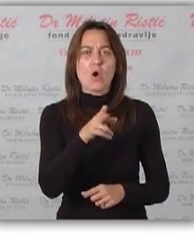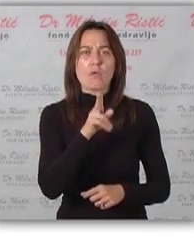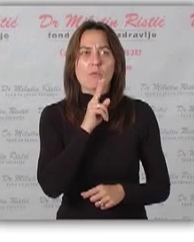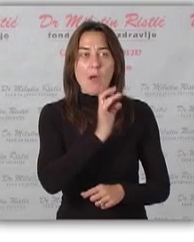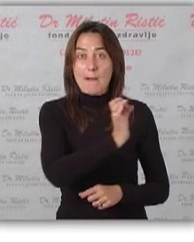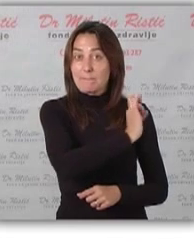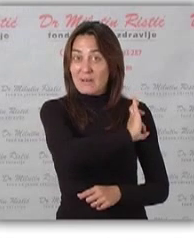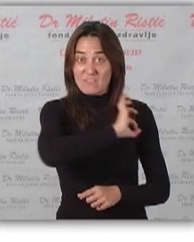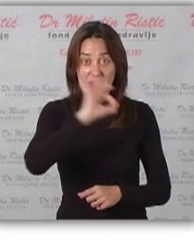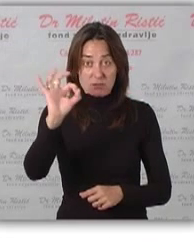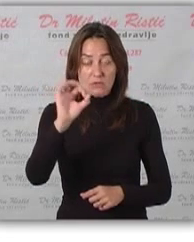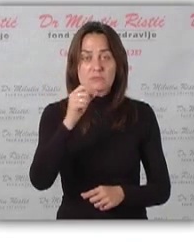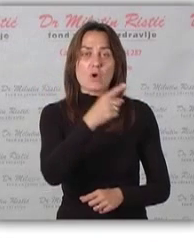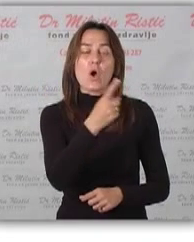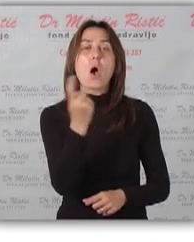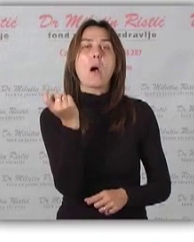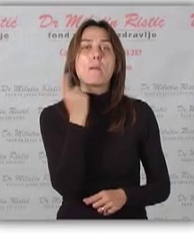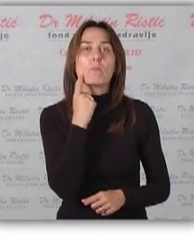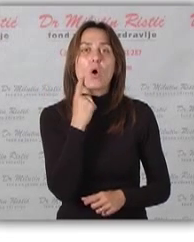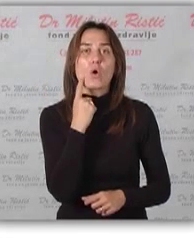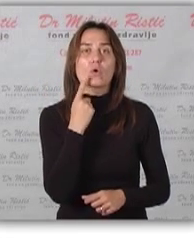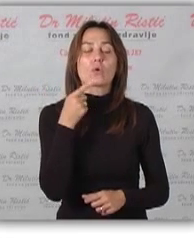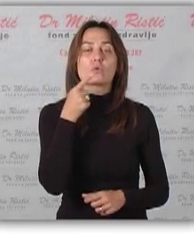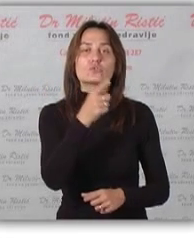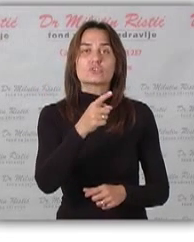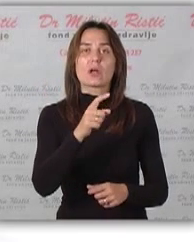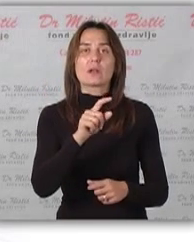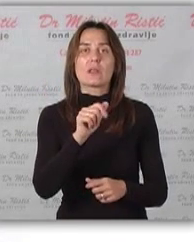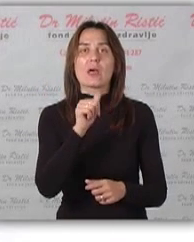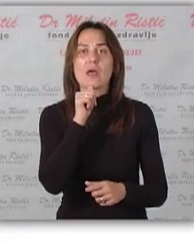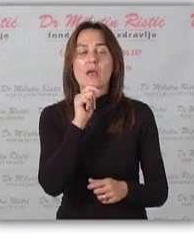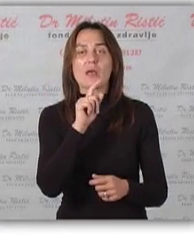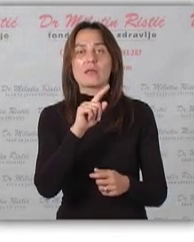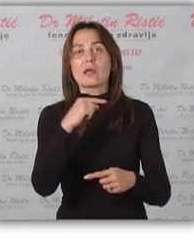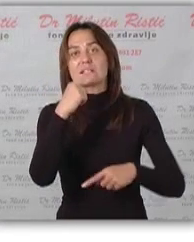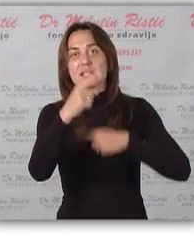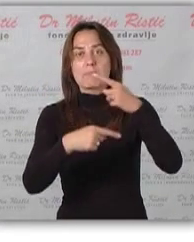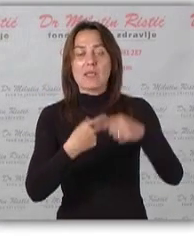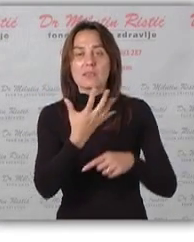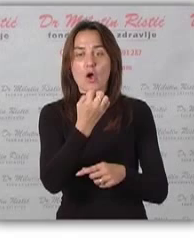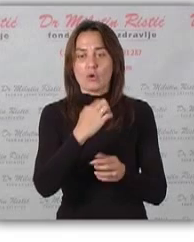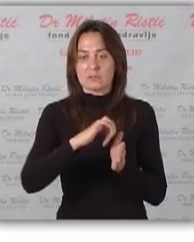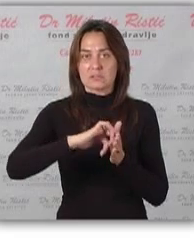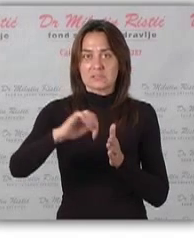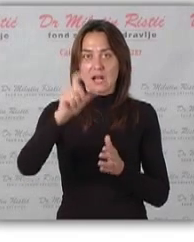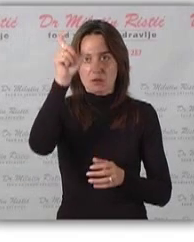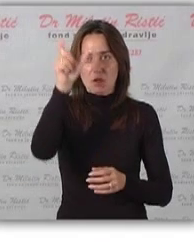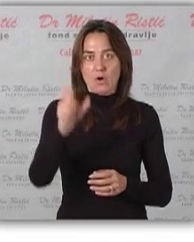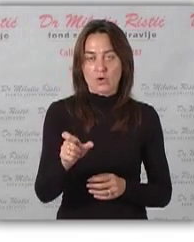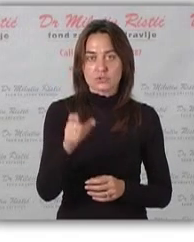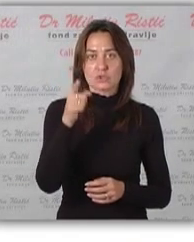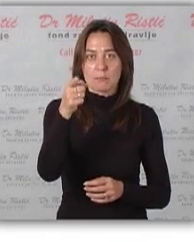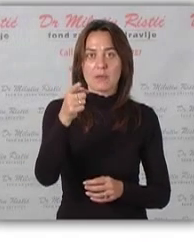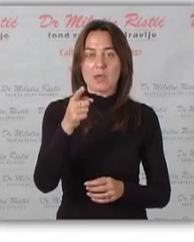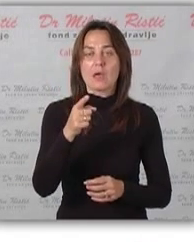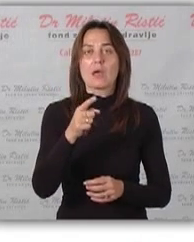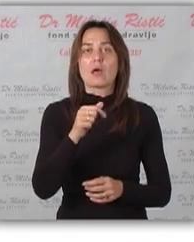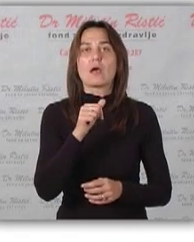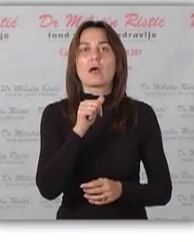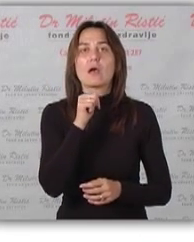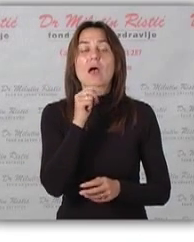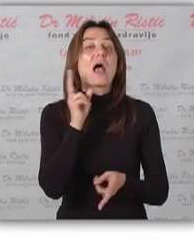kod perfekcionizma, koja onda pokušava da se kompenzuje od strane osobe kroz te